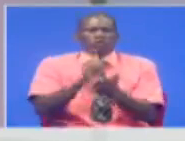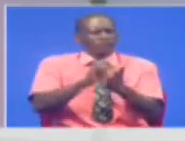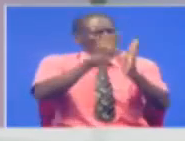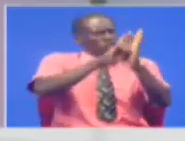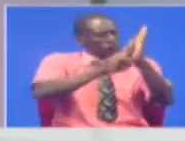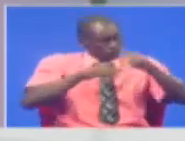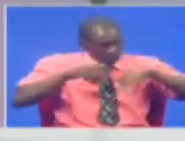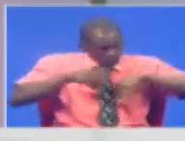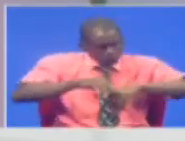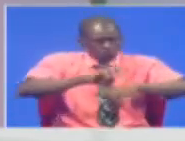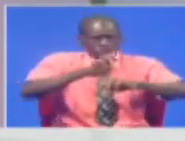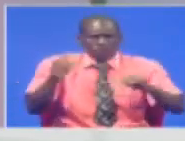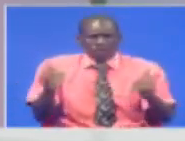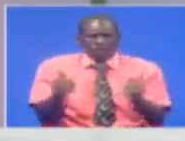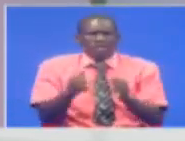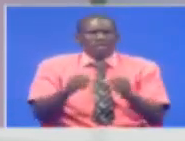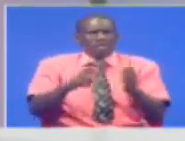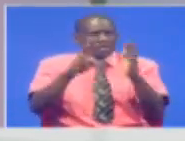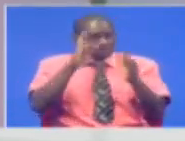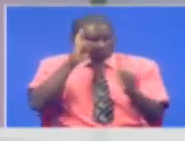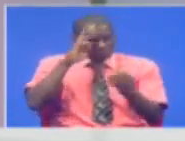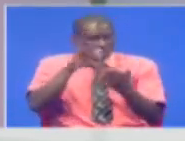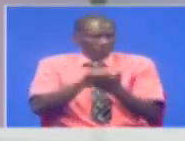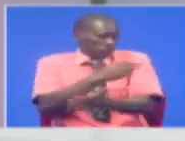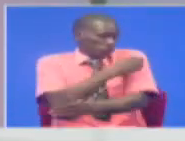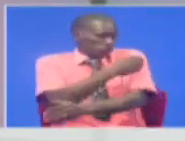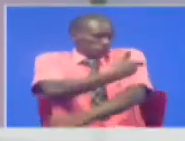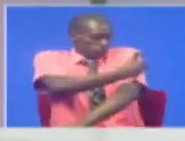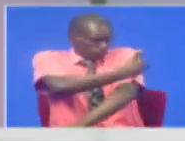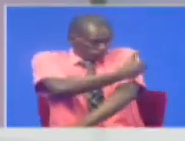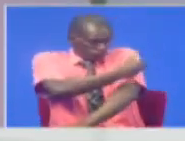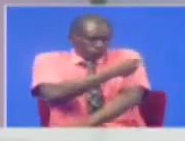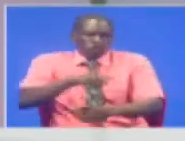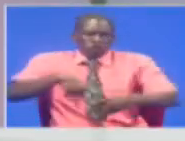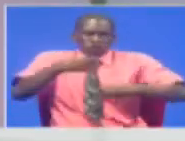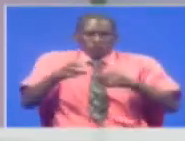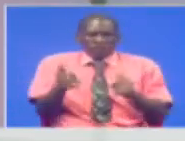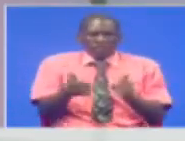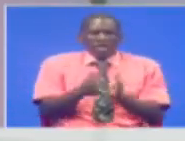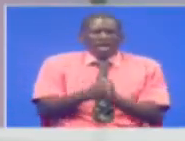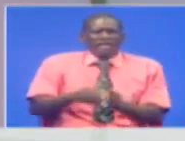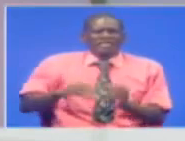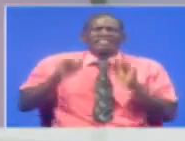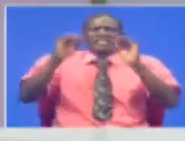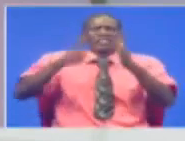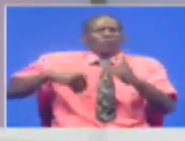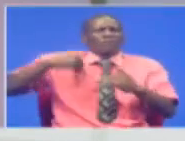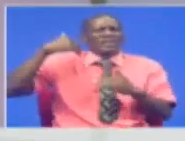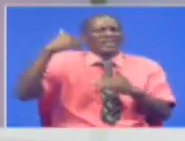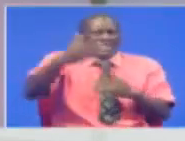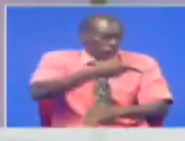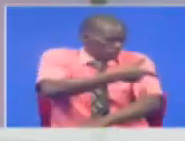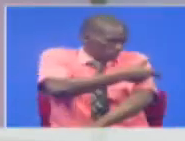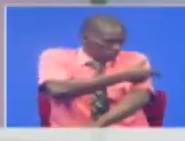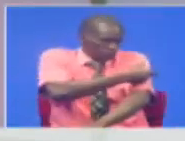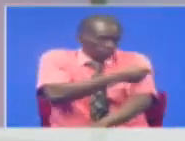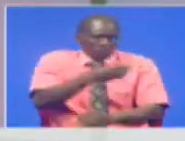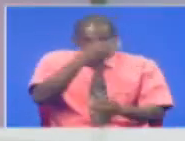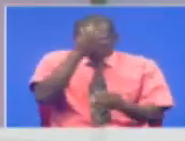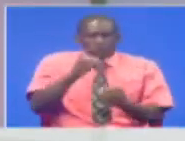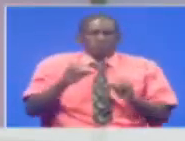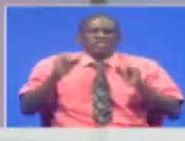kina. Pia kumbuka kwamba chanjo tayari inaendelea kutolewa na walimu ni wanafuatiwa katika kupewa chanjo hiyo, kwani ni